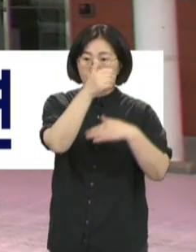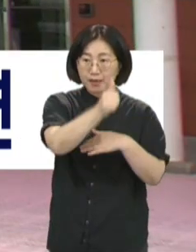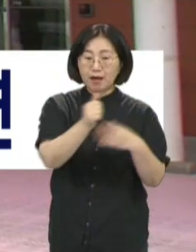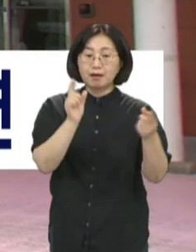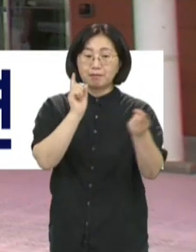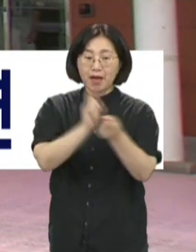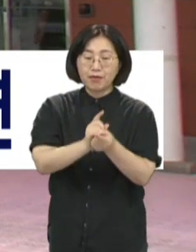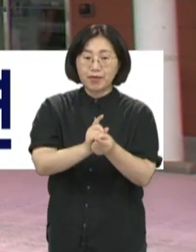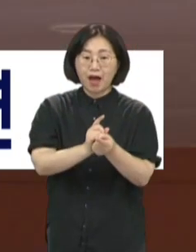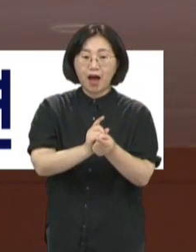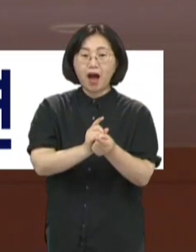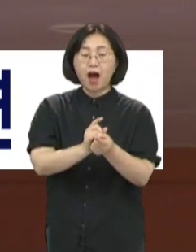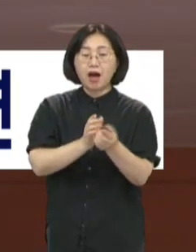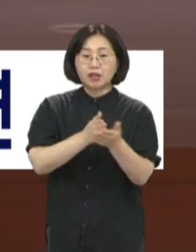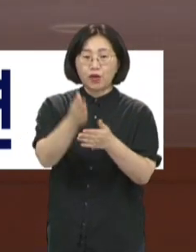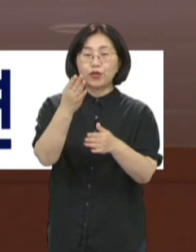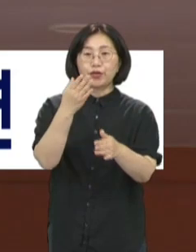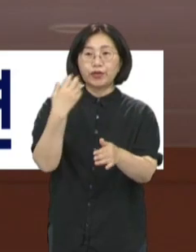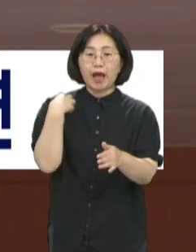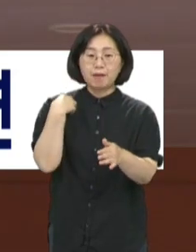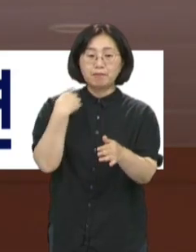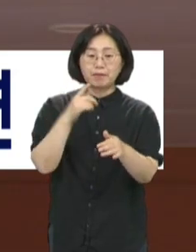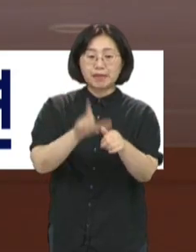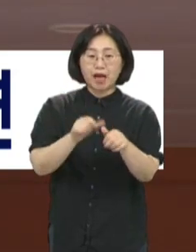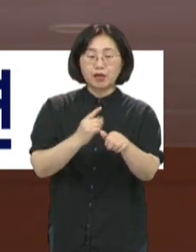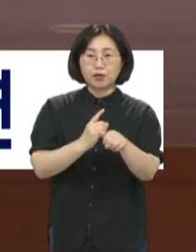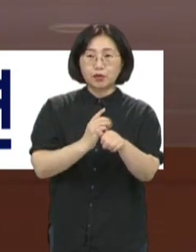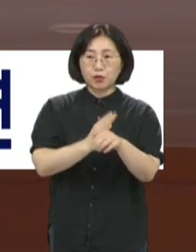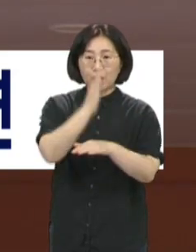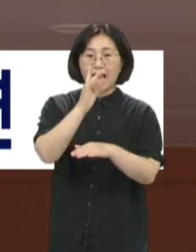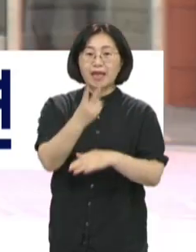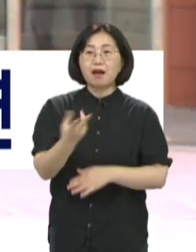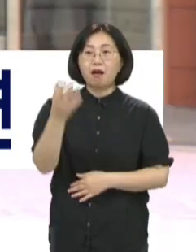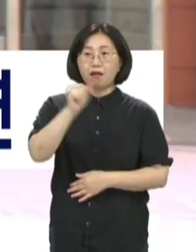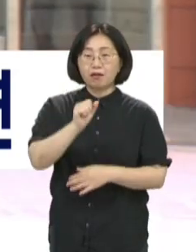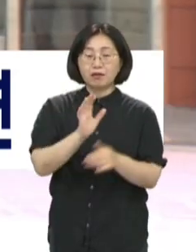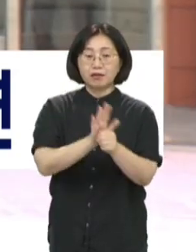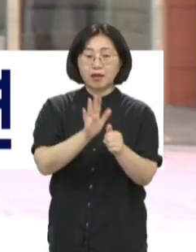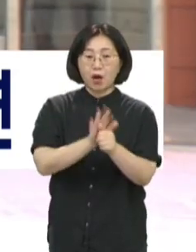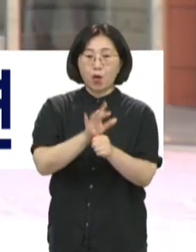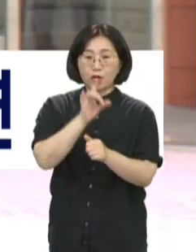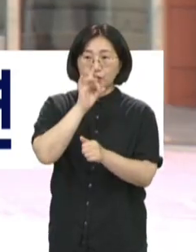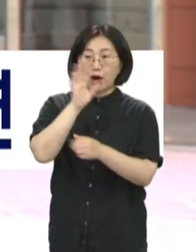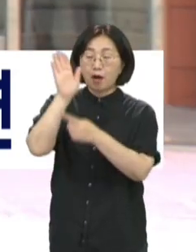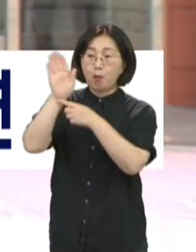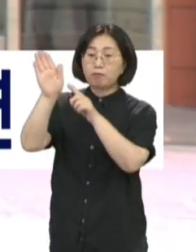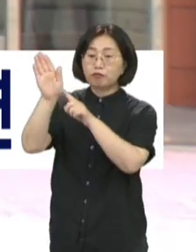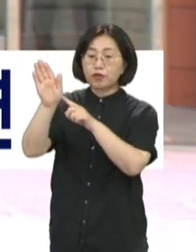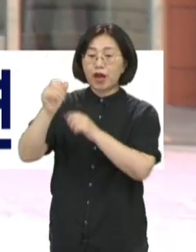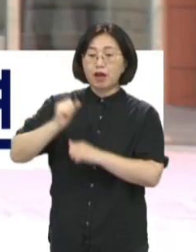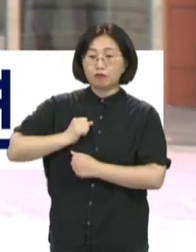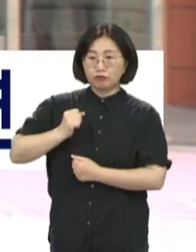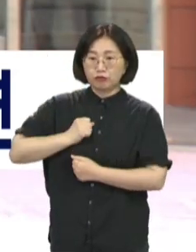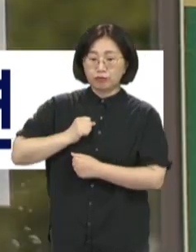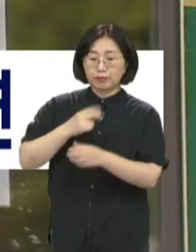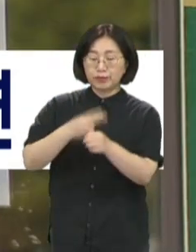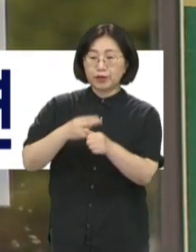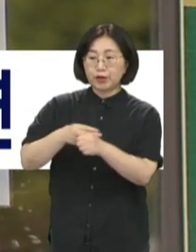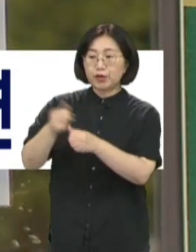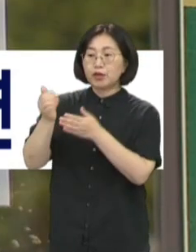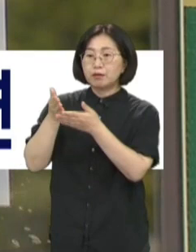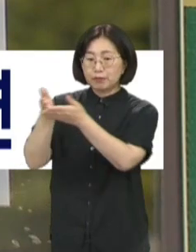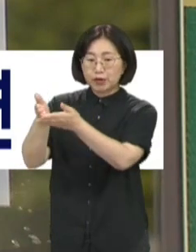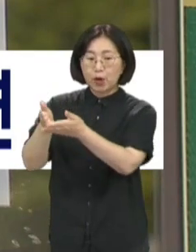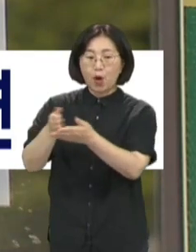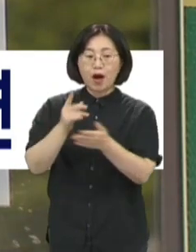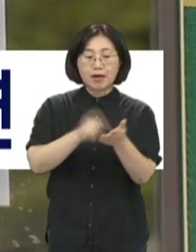센터 전담 의료진에 대한 초과 근무 수당 2억원을 지원하고 중앙 사고 수습 본부의 군의관을 요청해 이날부터